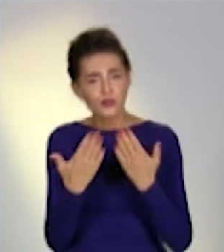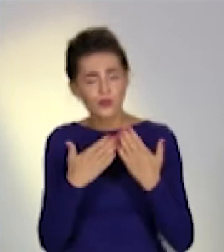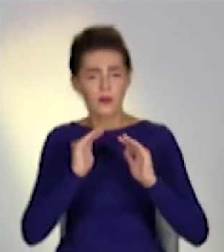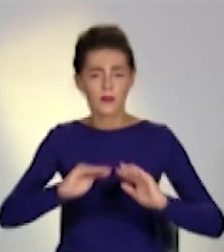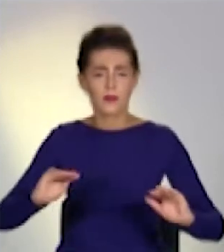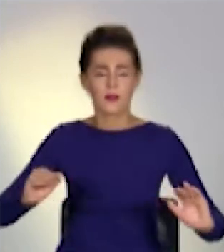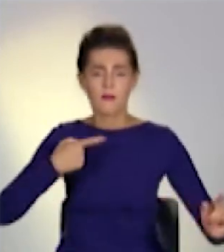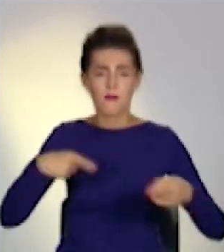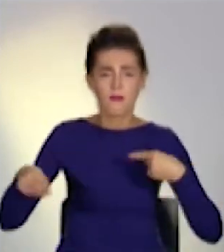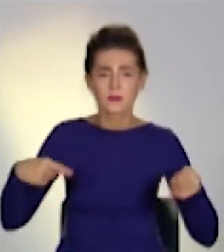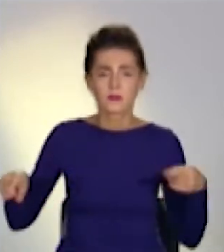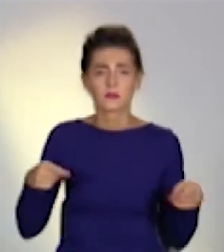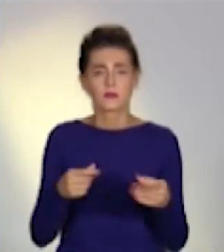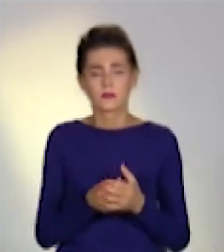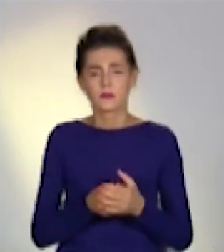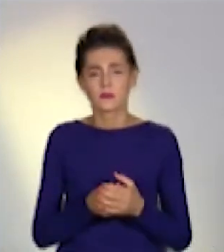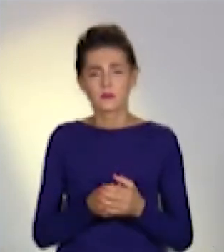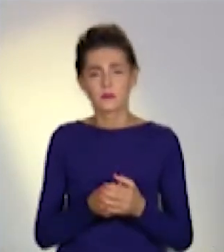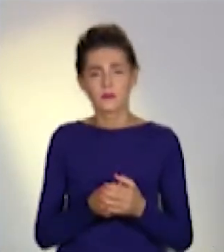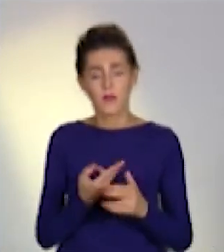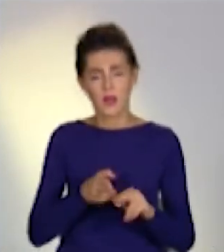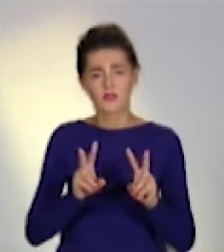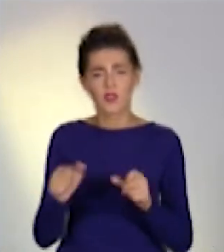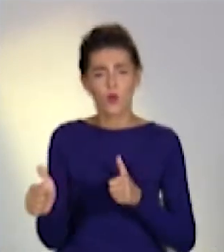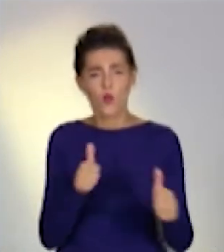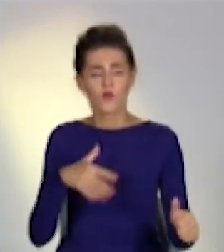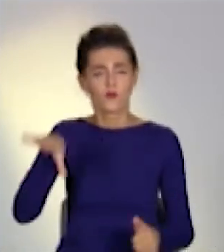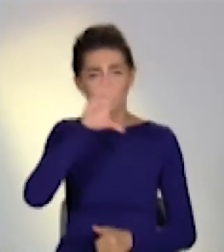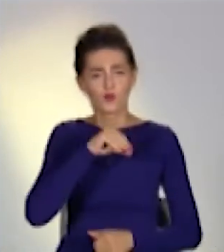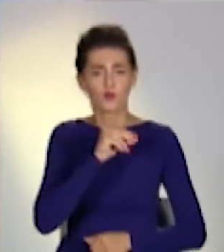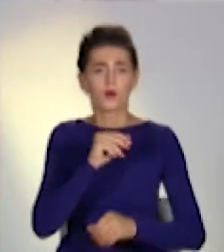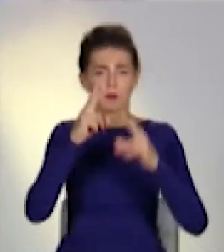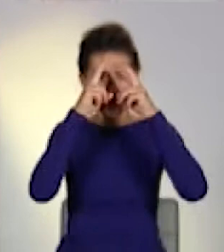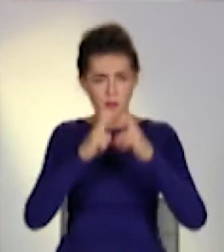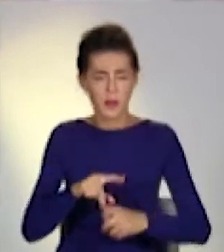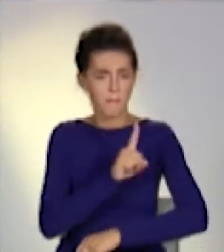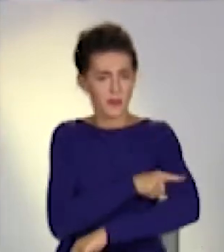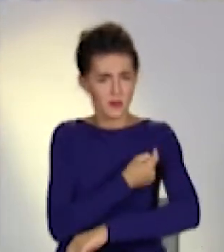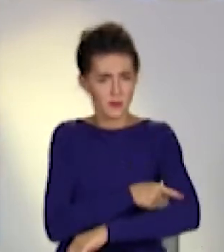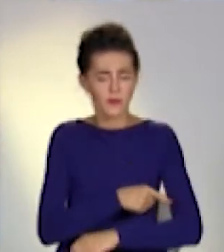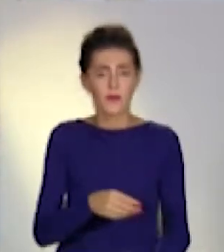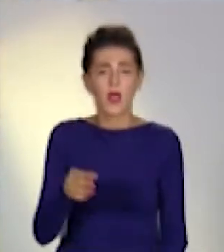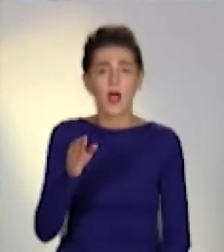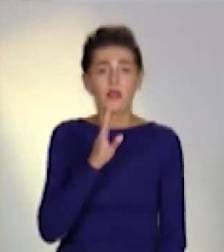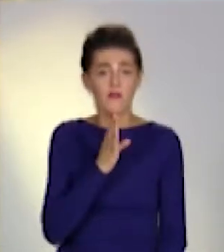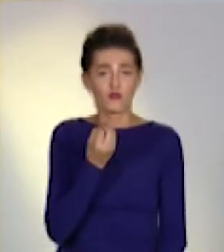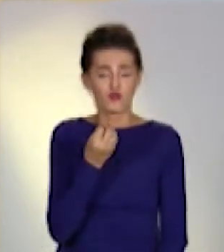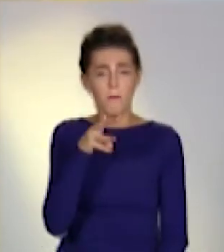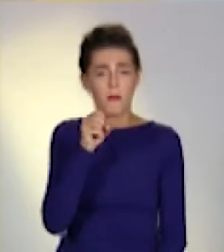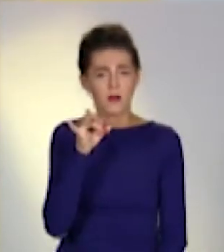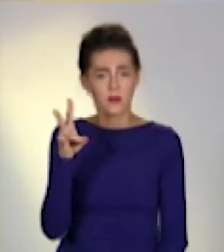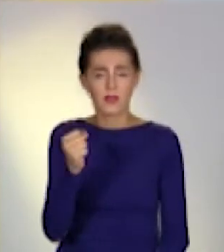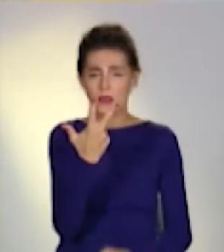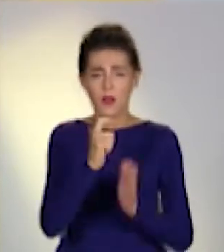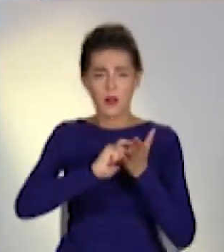діти різні. Ну, це добре, що всі проходять досмотр. Марина – мати третьокласниці. Хоче